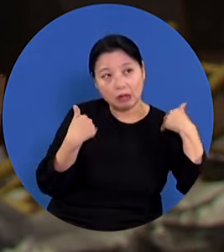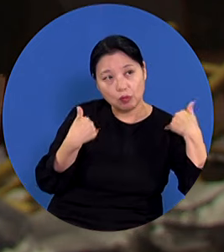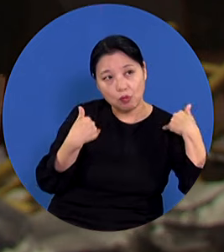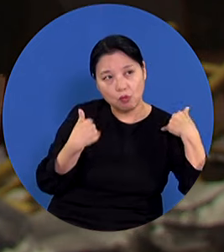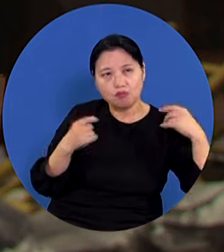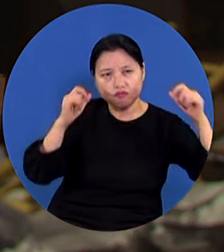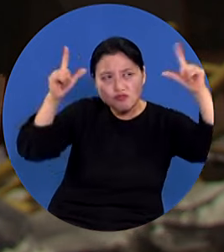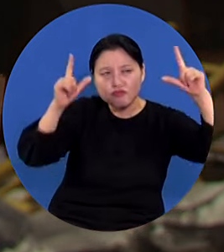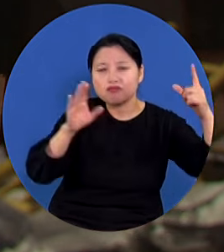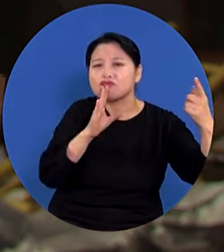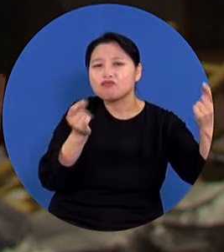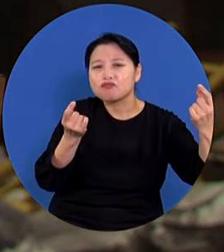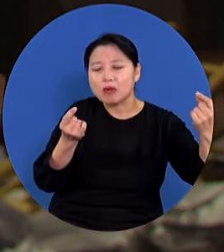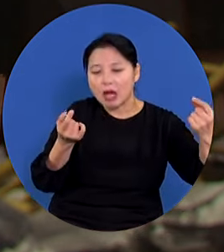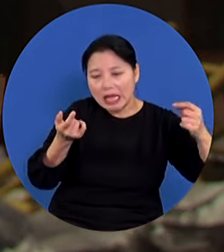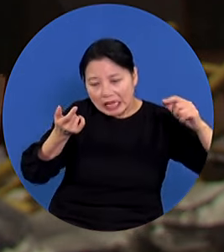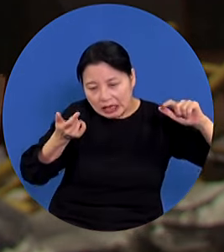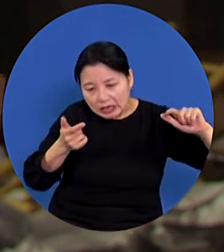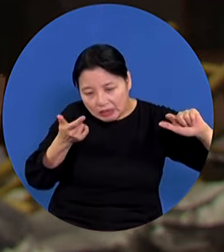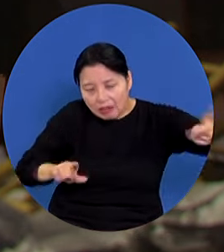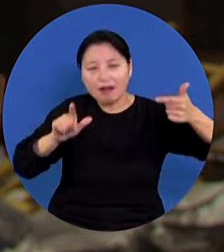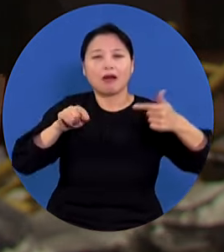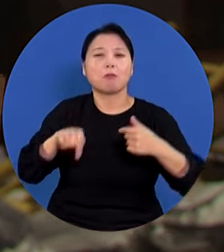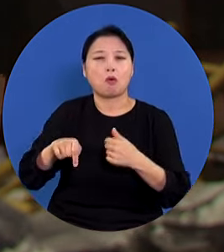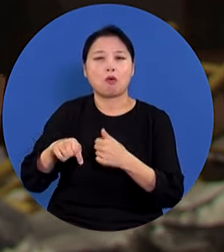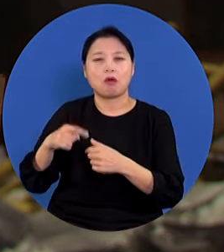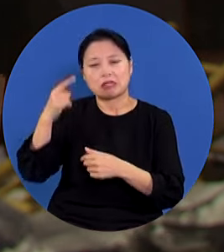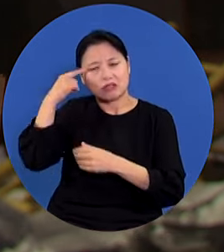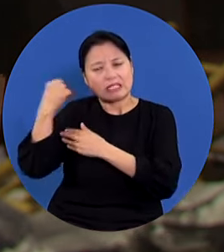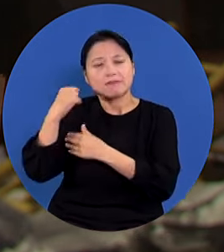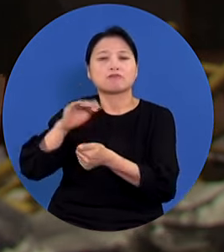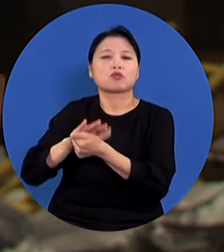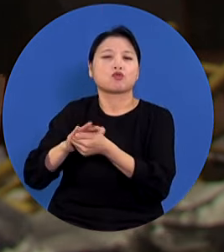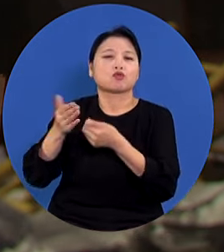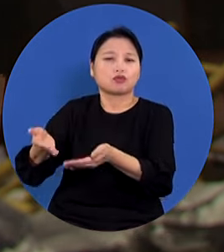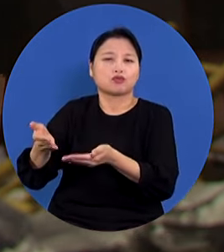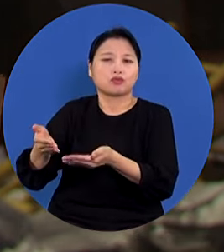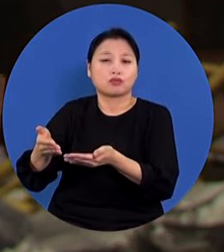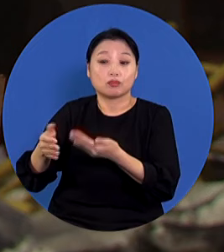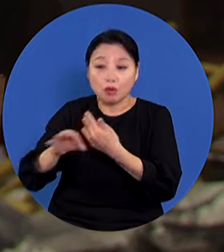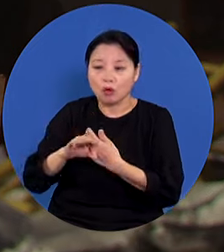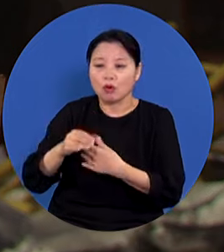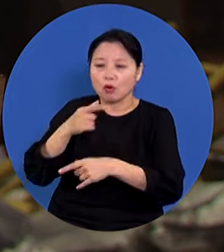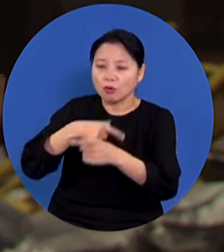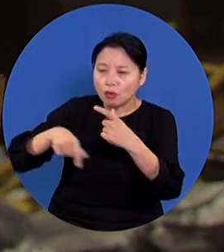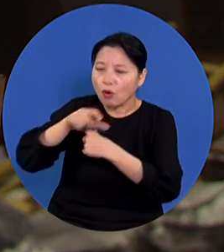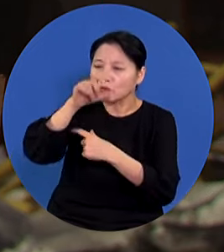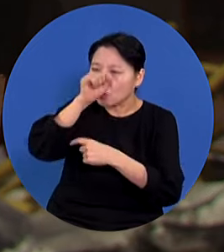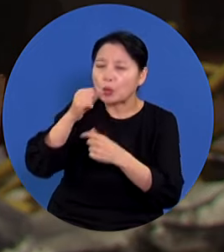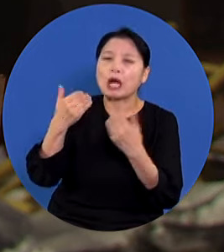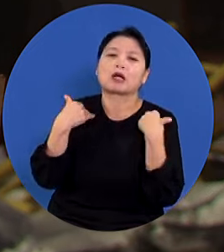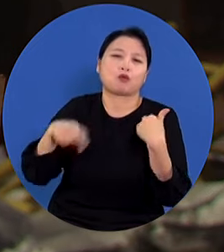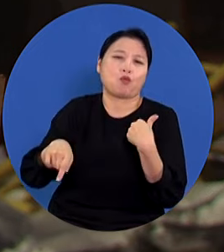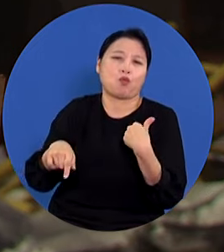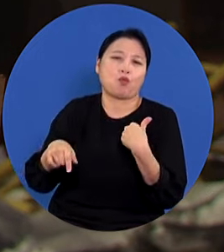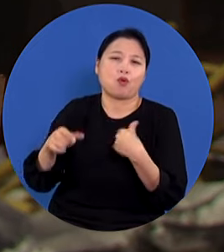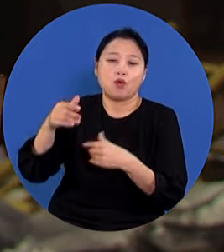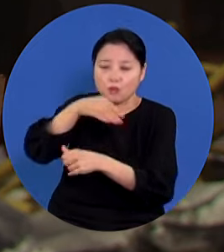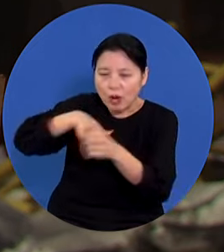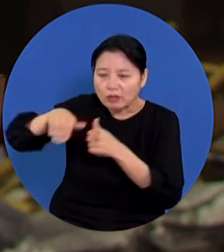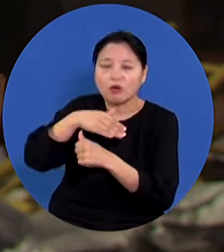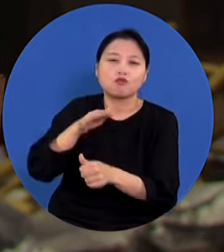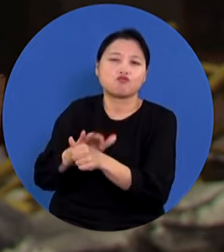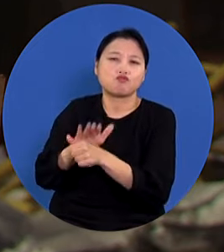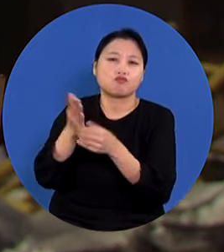그렇죠, 그런 그렇죠. 교육도 할 수 있으면은 예. 훨씬 저희는 더 좋은 교육기관으로서의 환경이 맞아요. 마련하는 것이기 때문에 그런